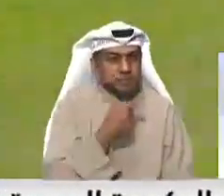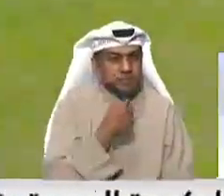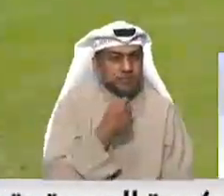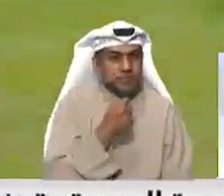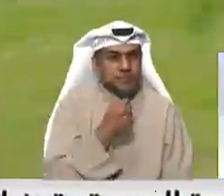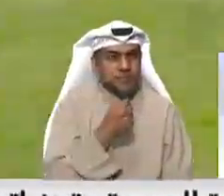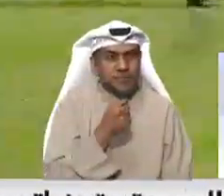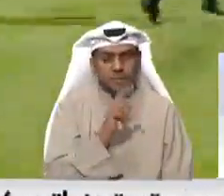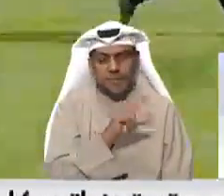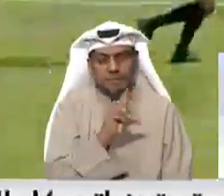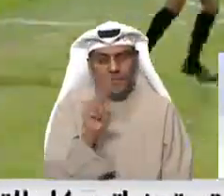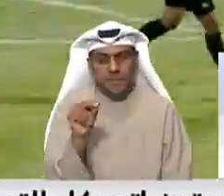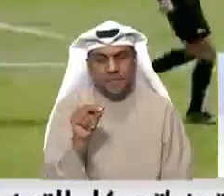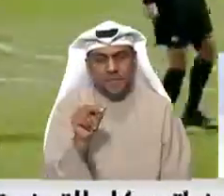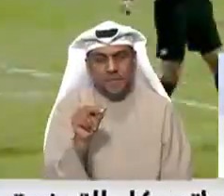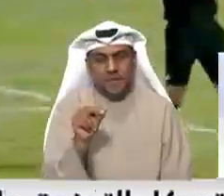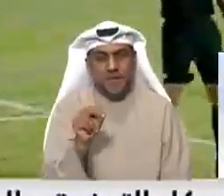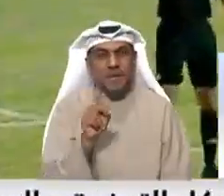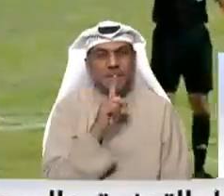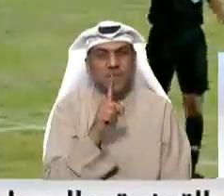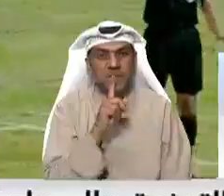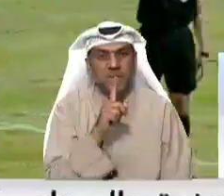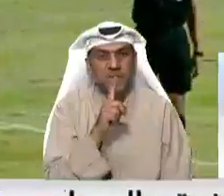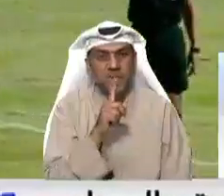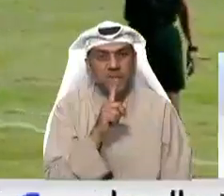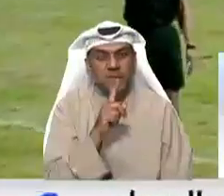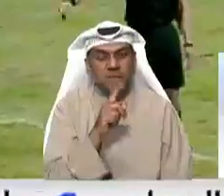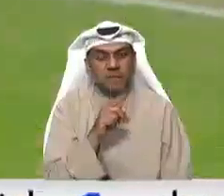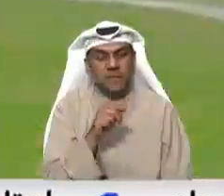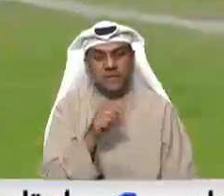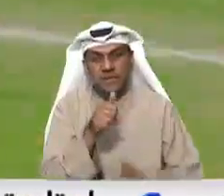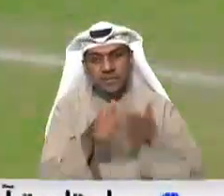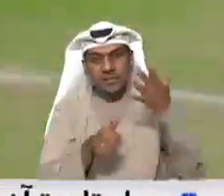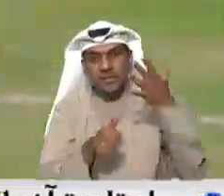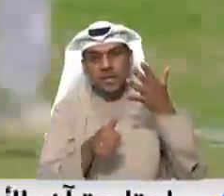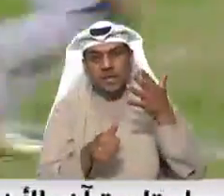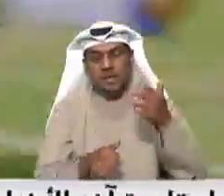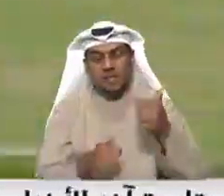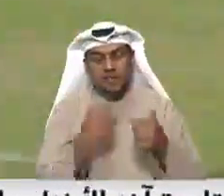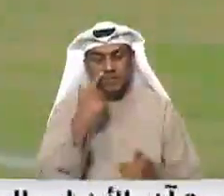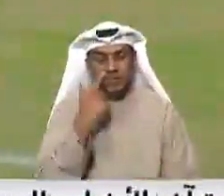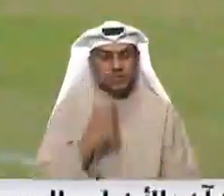ليضمن الفيحي مكانا له ضمن السته الكبار